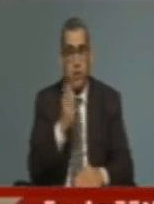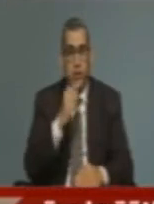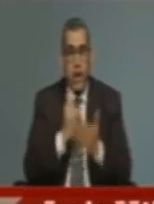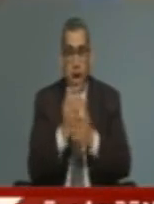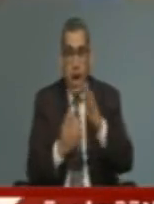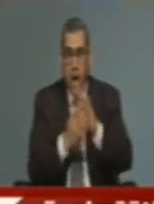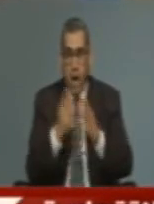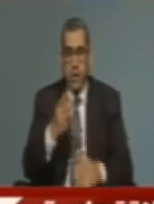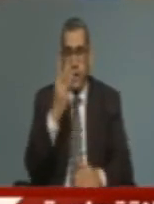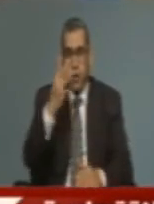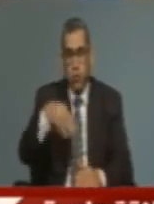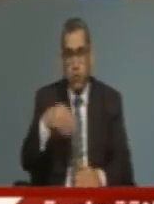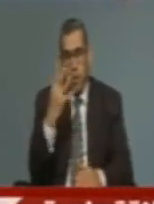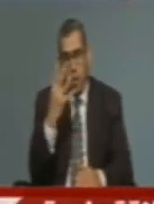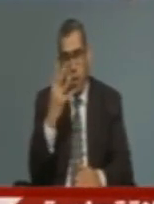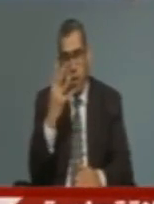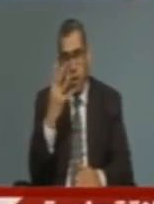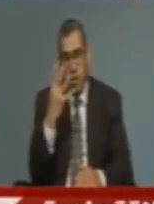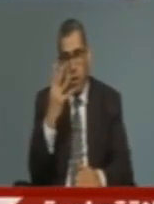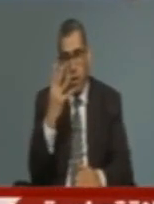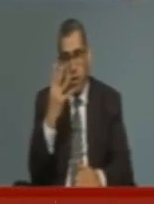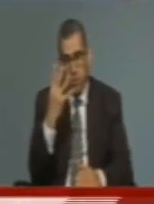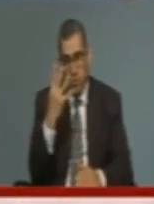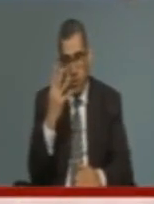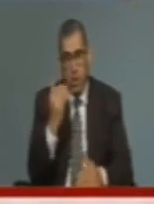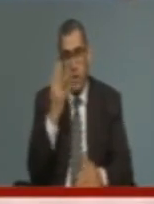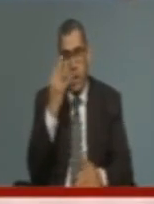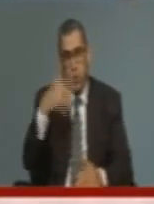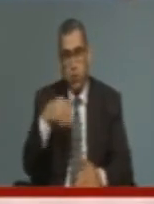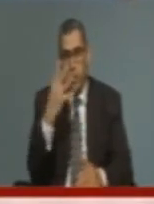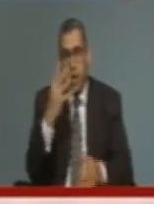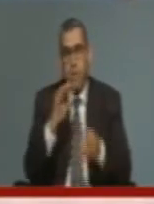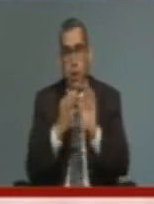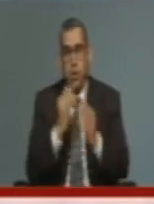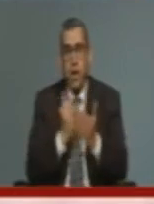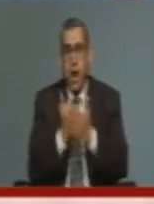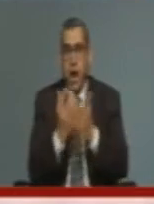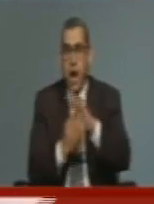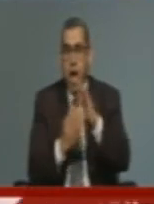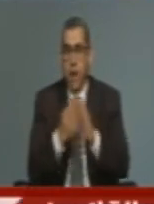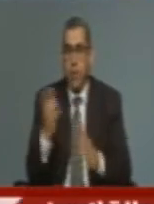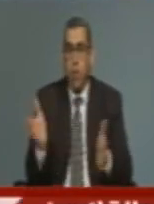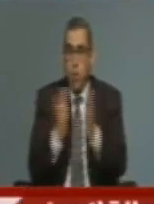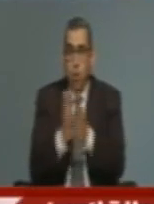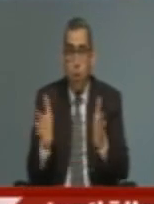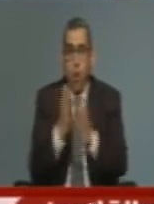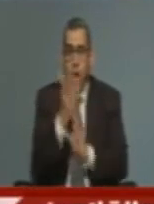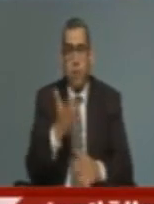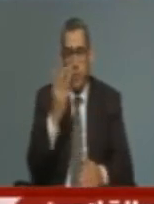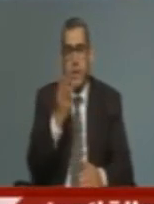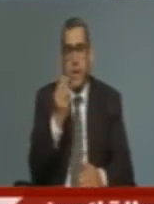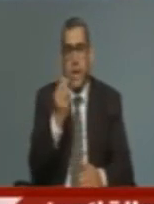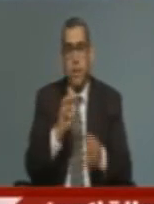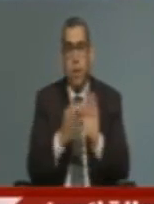3.5-4، مش كده؟ 3.5-4 مليون في التعليم الجامعي، يعني تقريبا 30 مليون على بعضه.